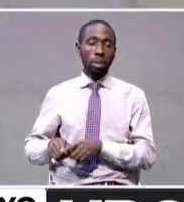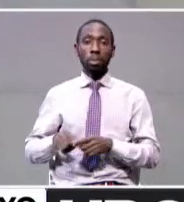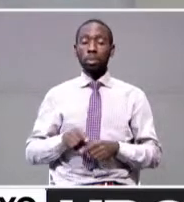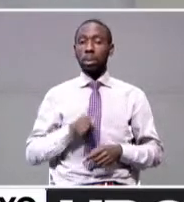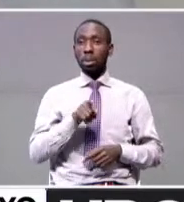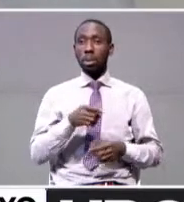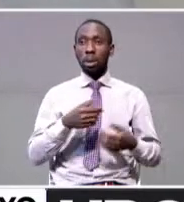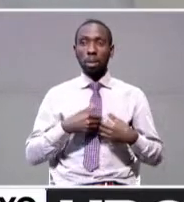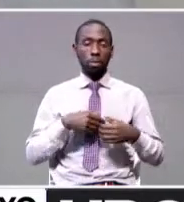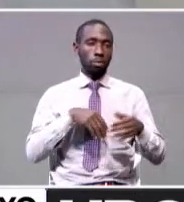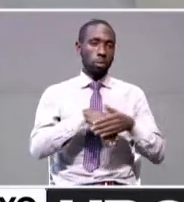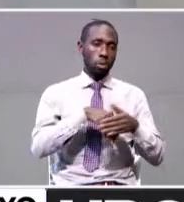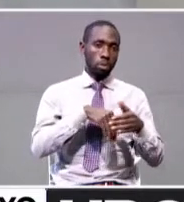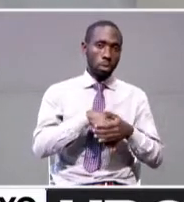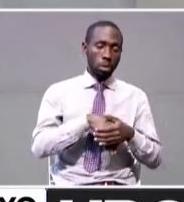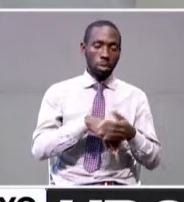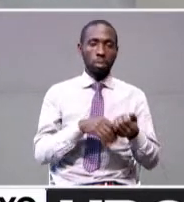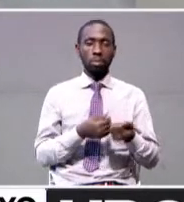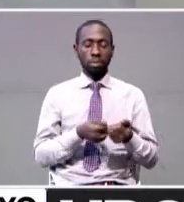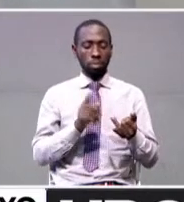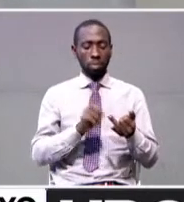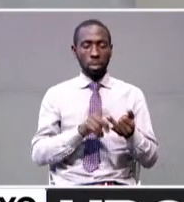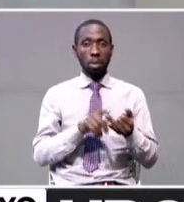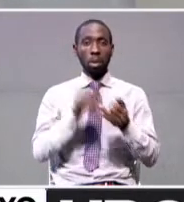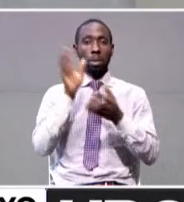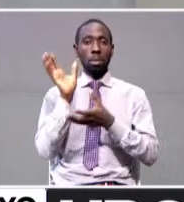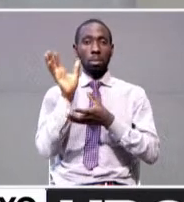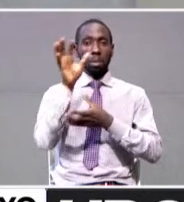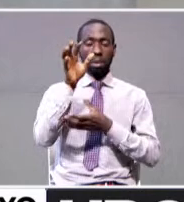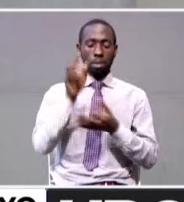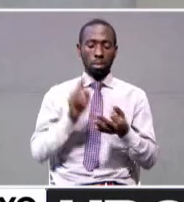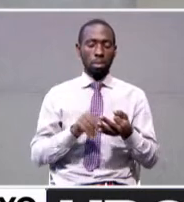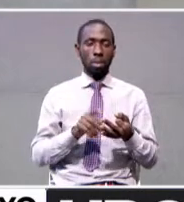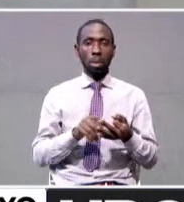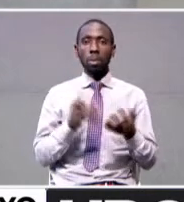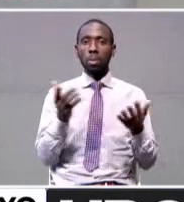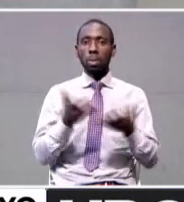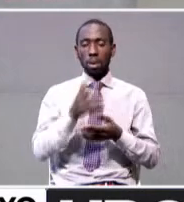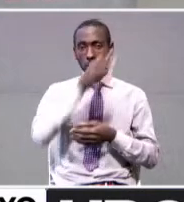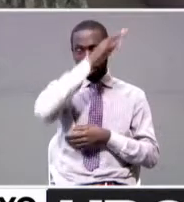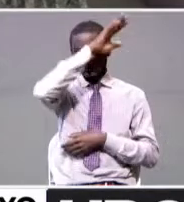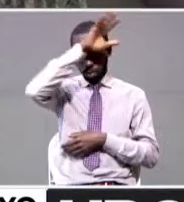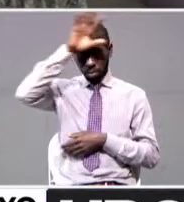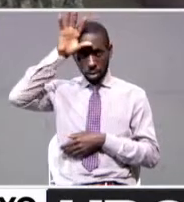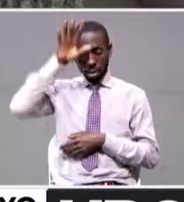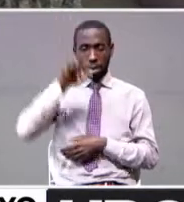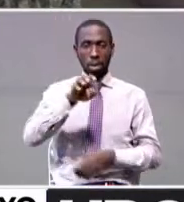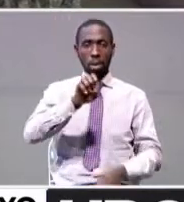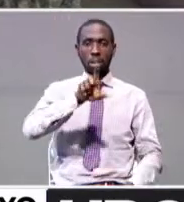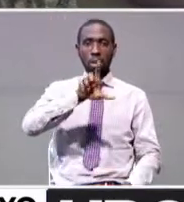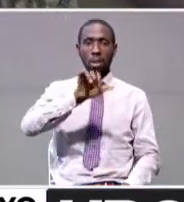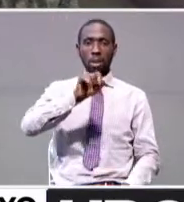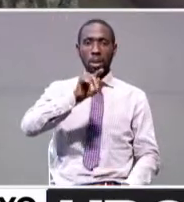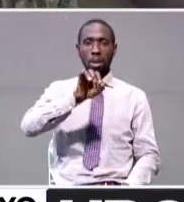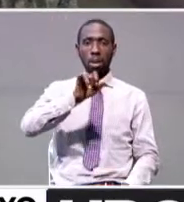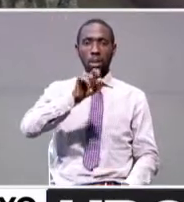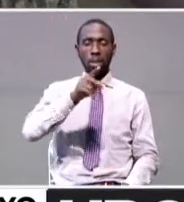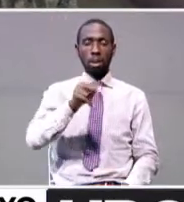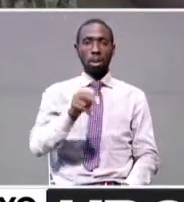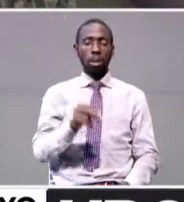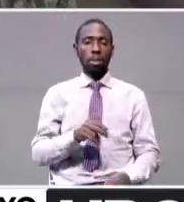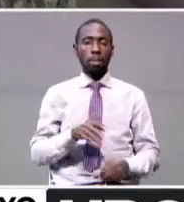kubeeramu okusamba omupiira ogw'ebigere, okubaka n'ebirala nga gyakubeera ku kkuumiro ly'ebisolo lya Queen Elizabeth Conservation Area.